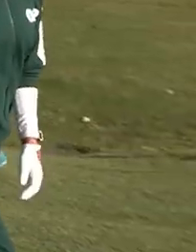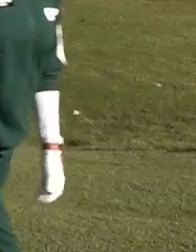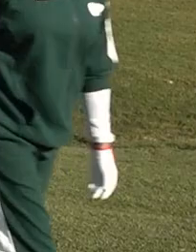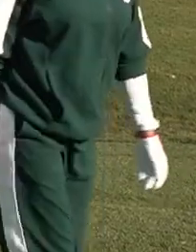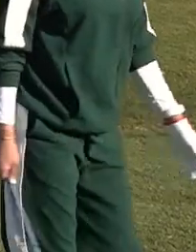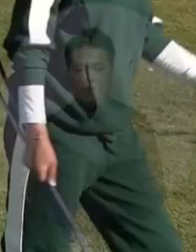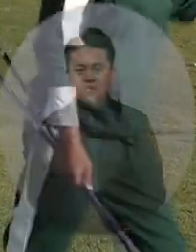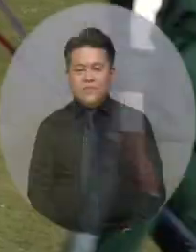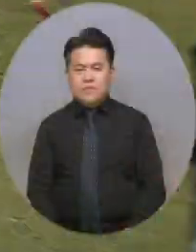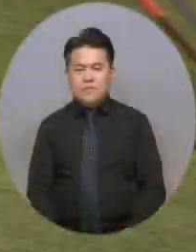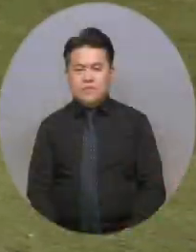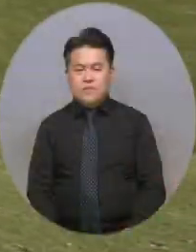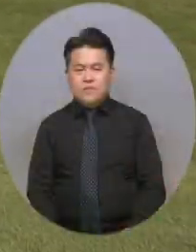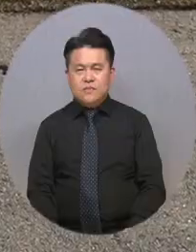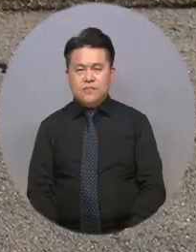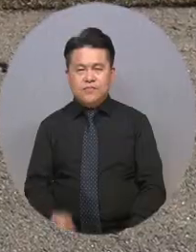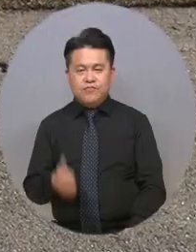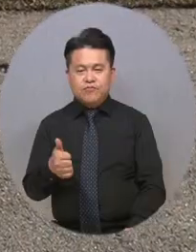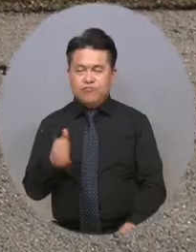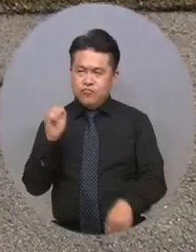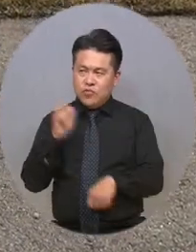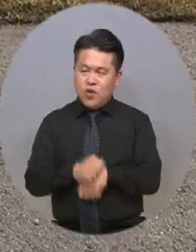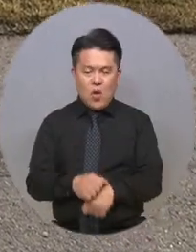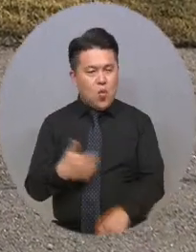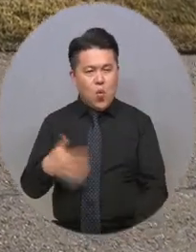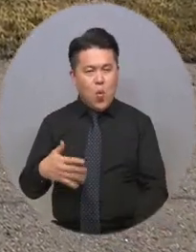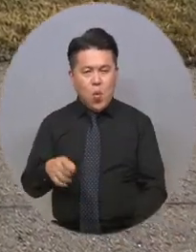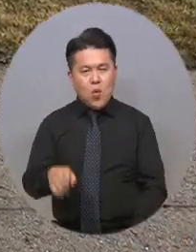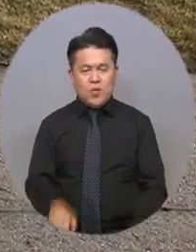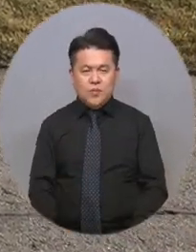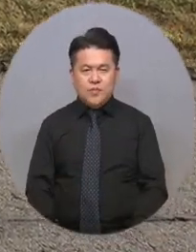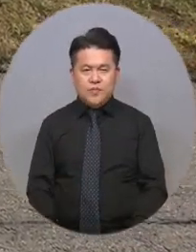우와, 되게 안 좋았었는데 대박이다. 5번.